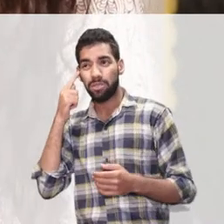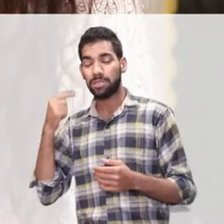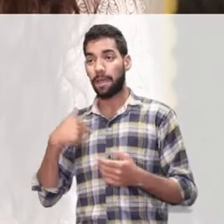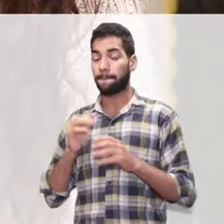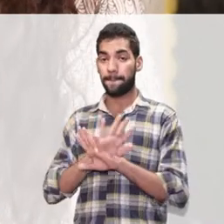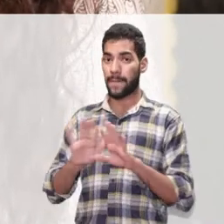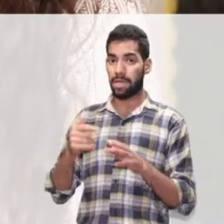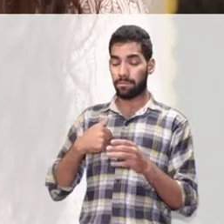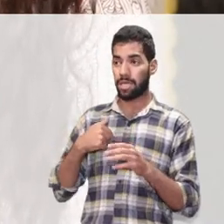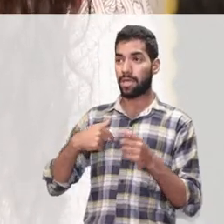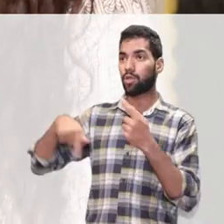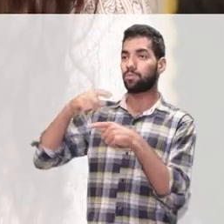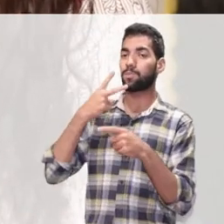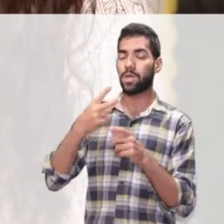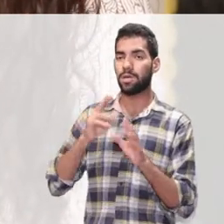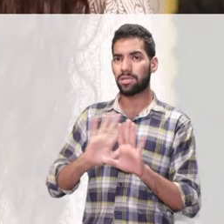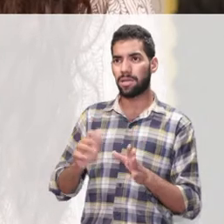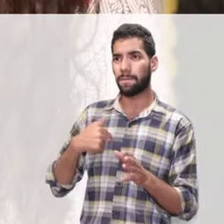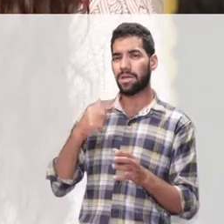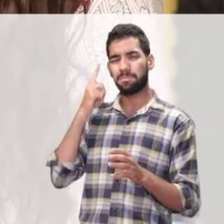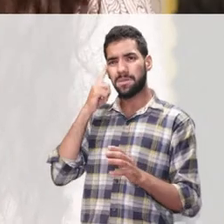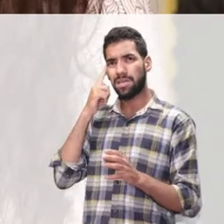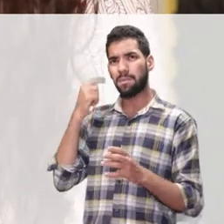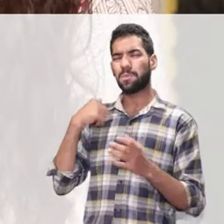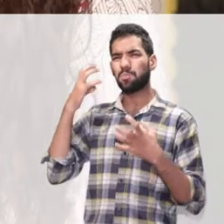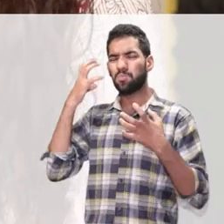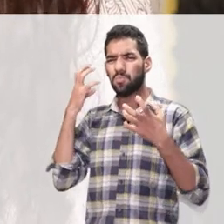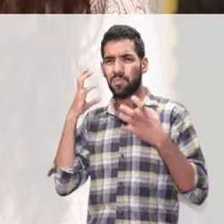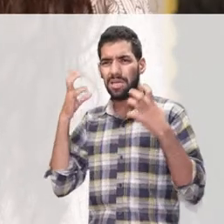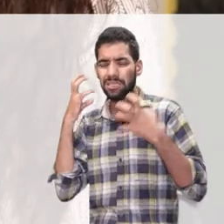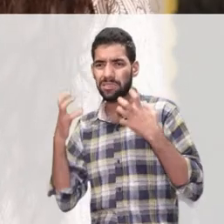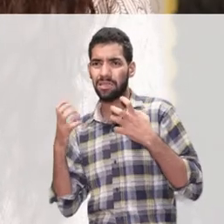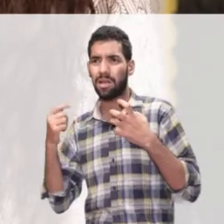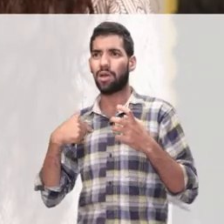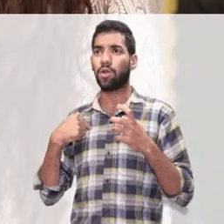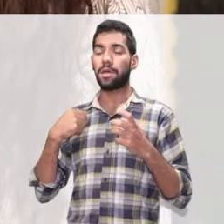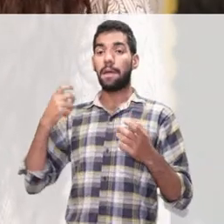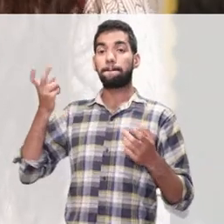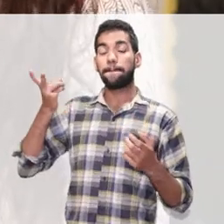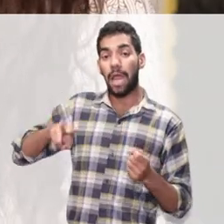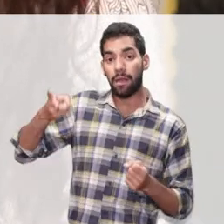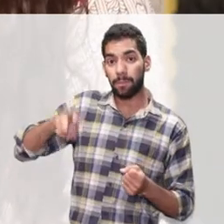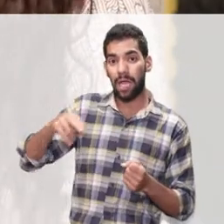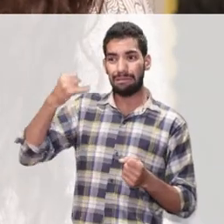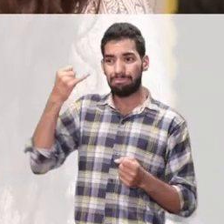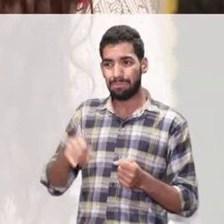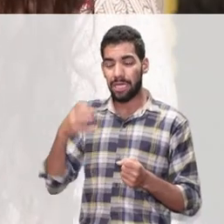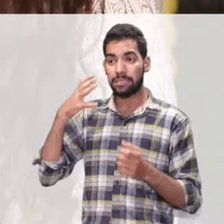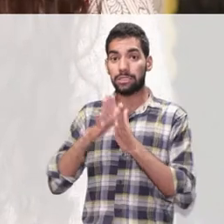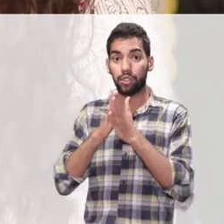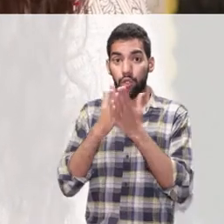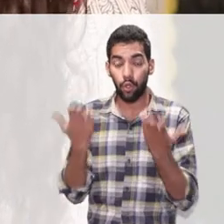वे आफ ट्रैविलिंग सब्सक्राइब एंड एवरी डे